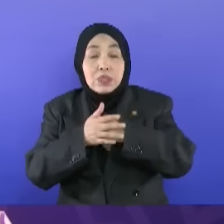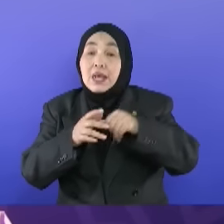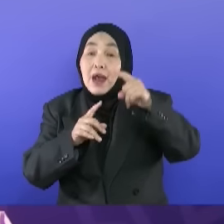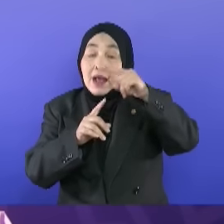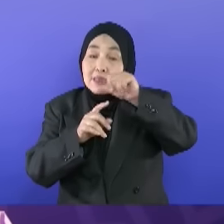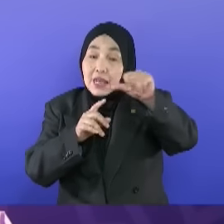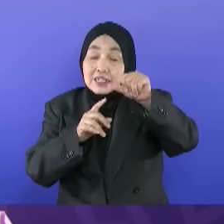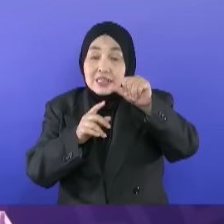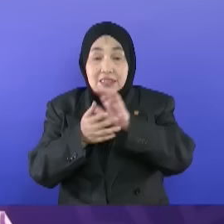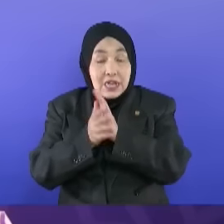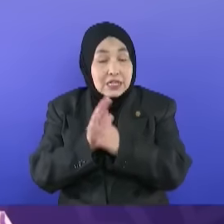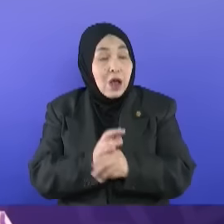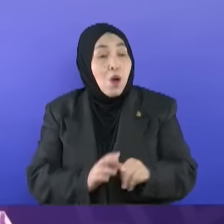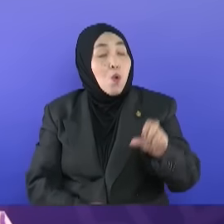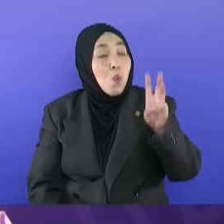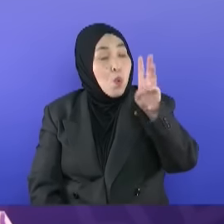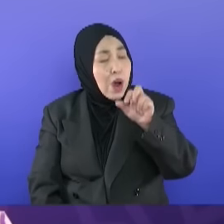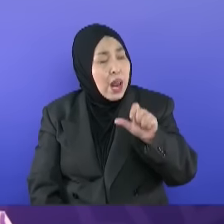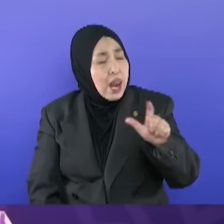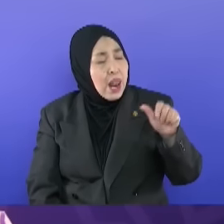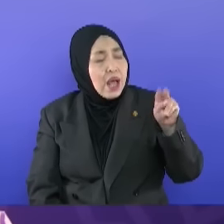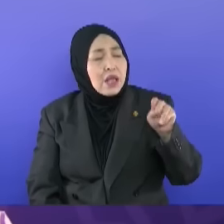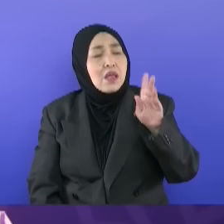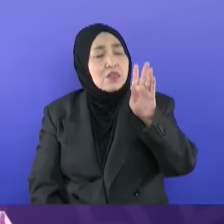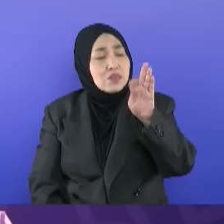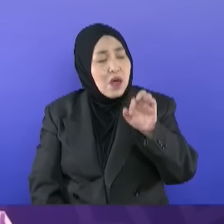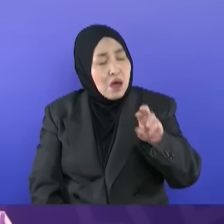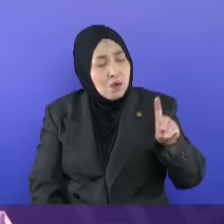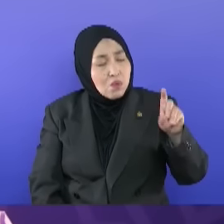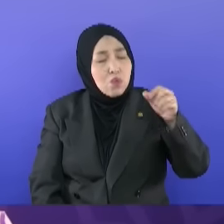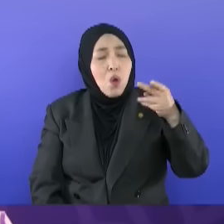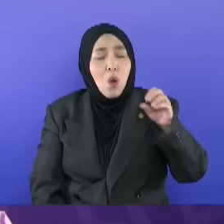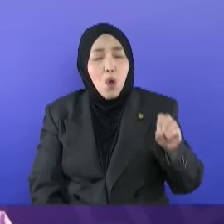atas. Walan tardan